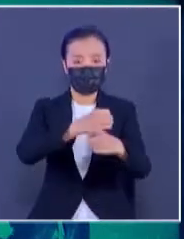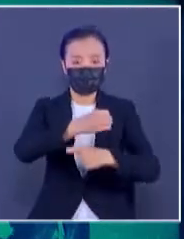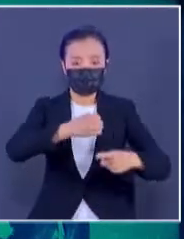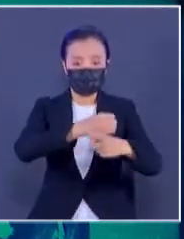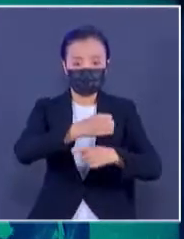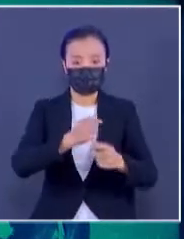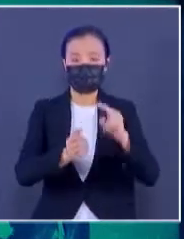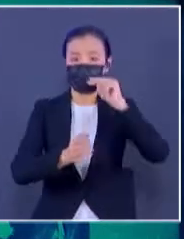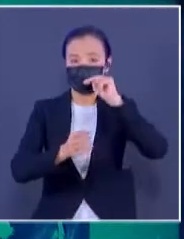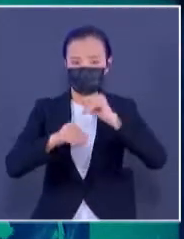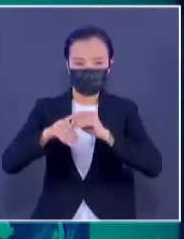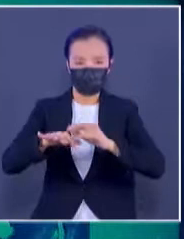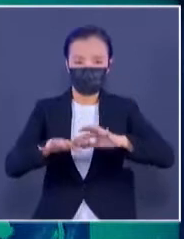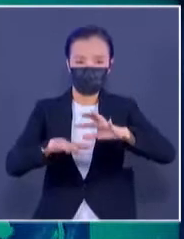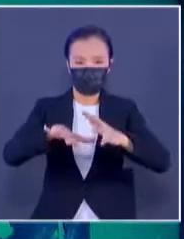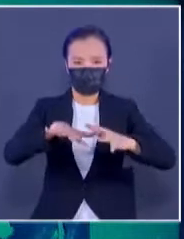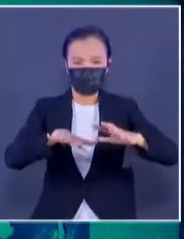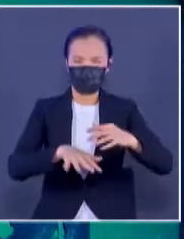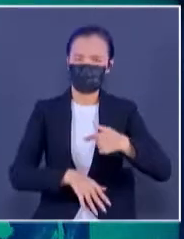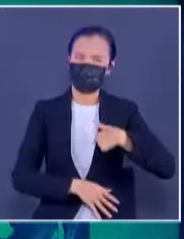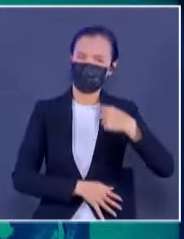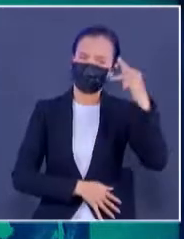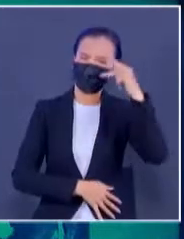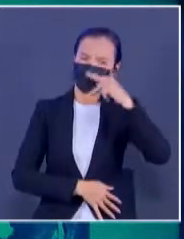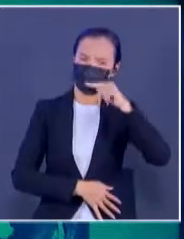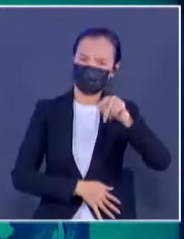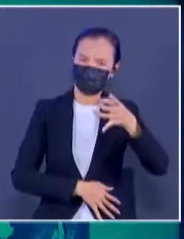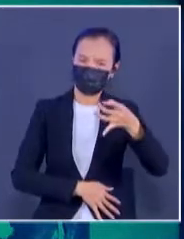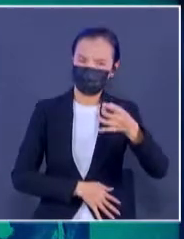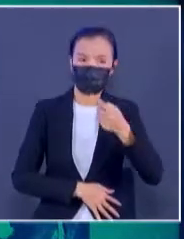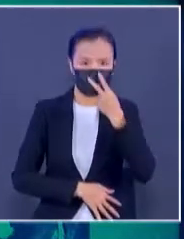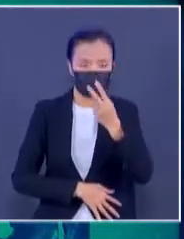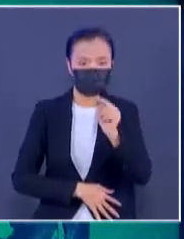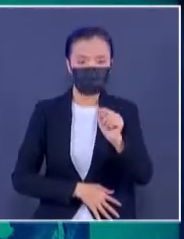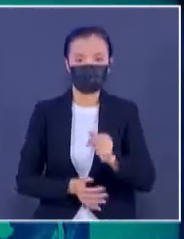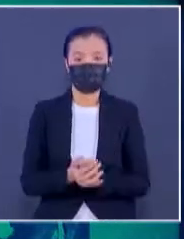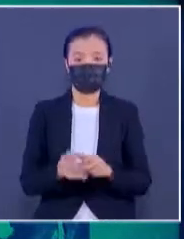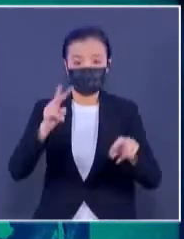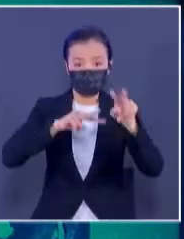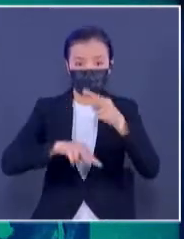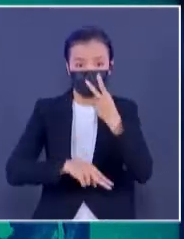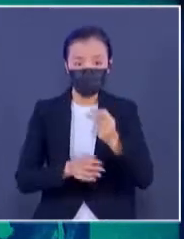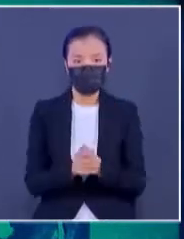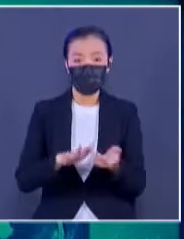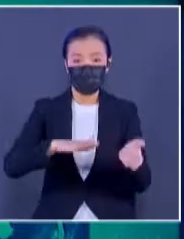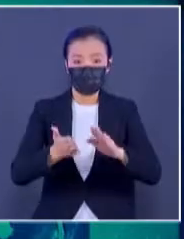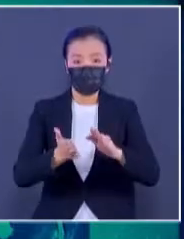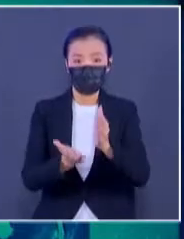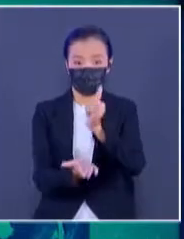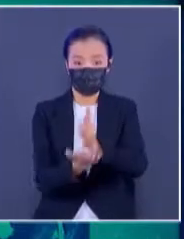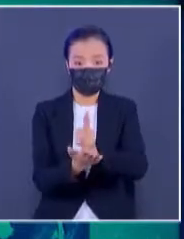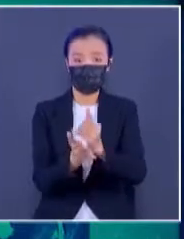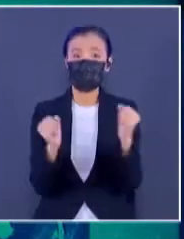ลังจากที่น้ำมันไหลหลากมาน ะ เอ๊ะมันมีอะไรแปลกๆเนี่ยอยู่กลางทุ่งนาปรากฏว่าไปตรวจสอบดูมันกลายเป็นโรงเย็น